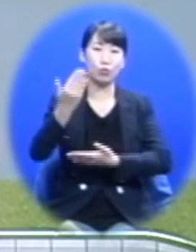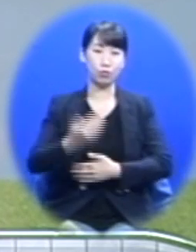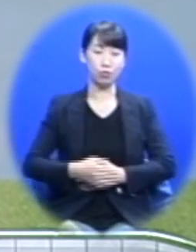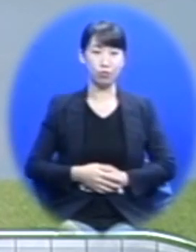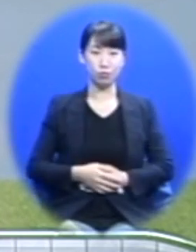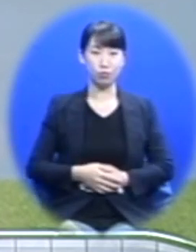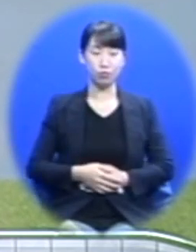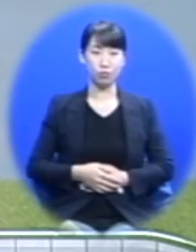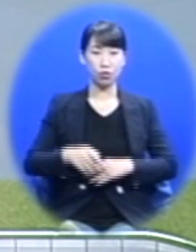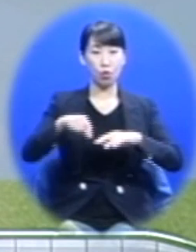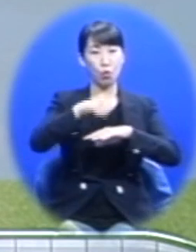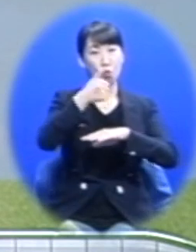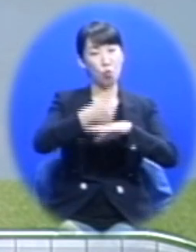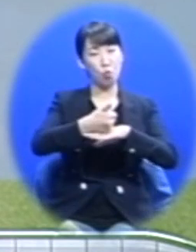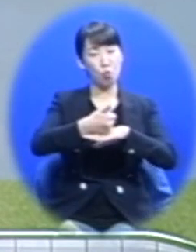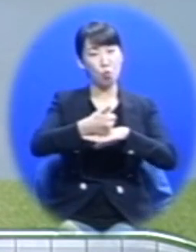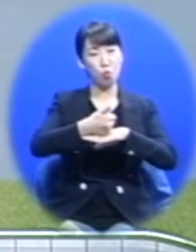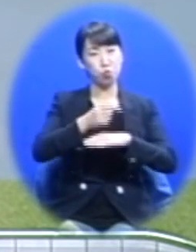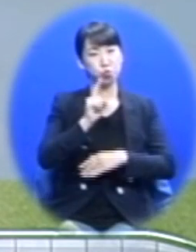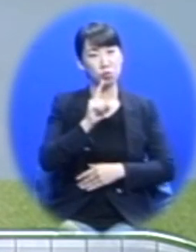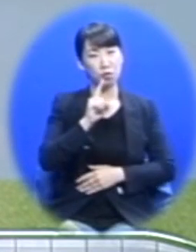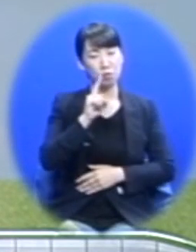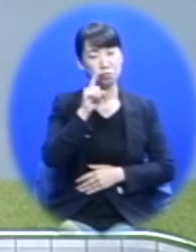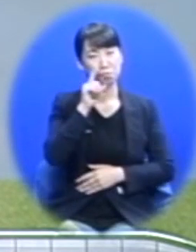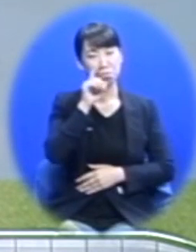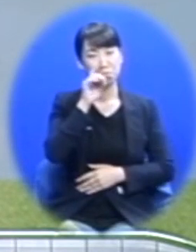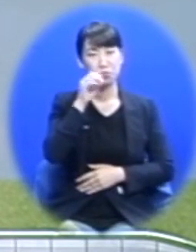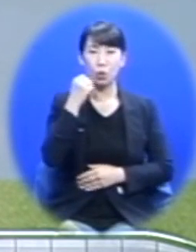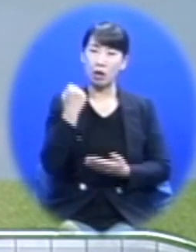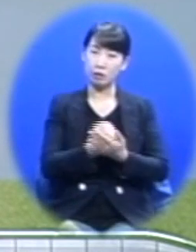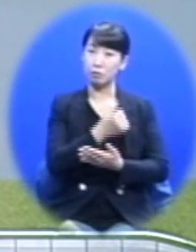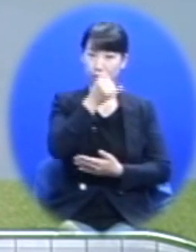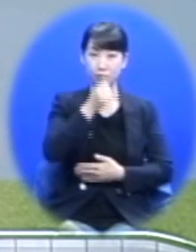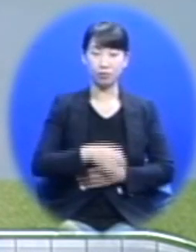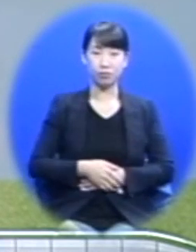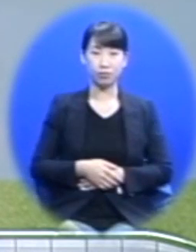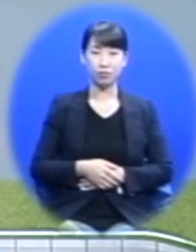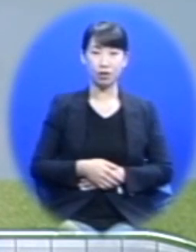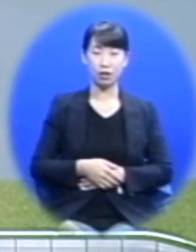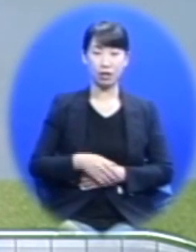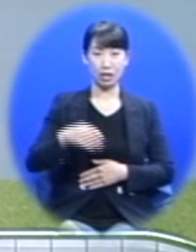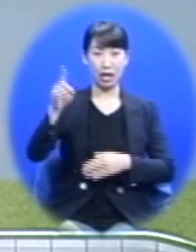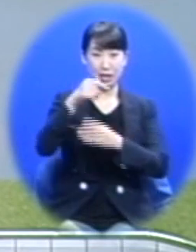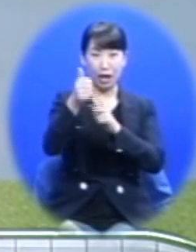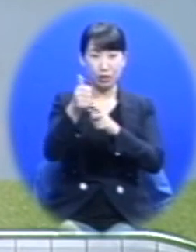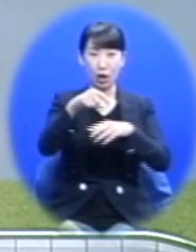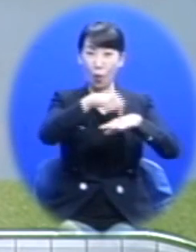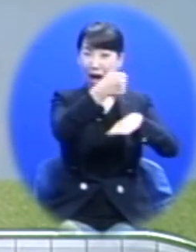왕이 뭐 대단한가. 그래도 그 믿었던 것 때문에 다윗은 더 마음이 무너진